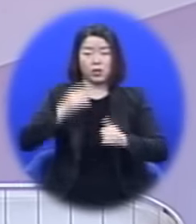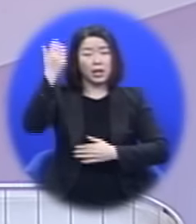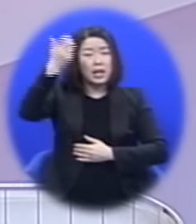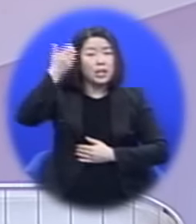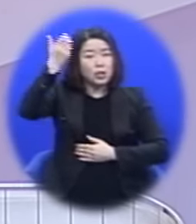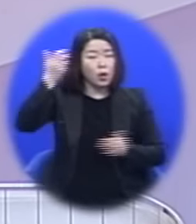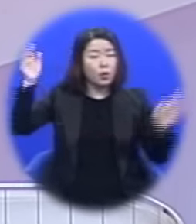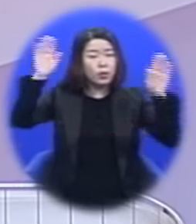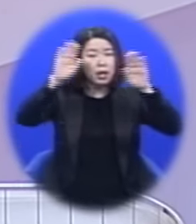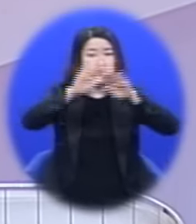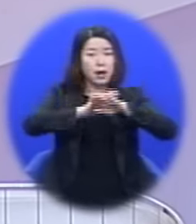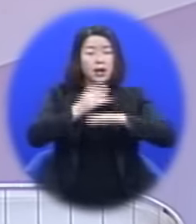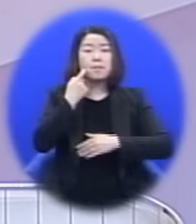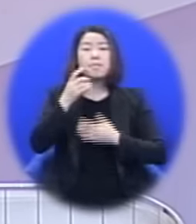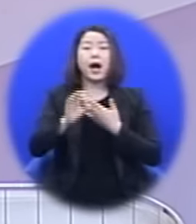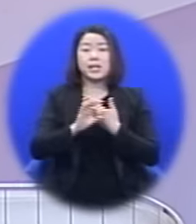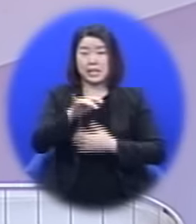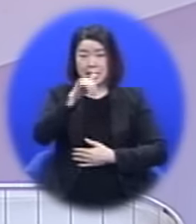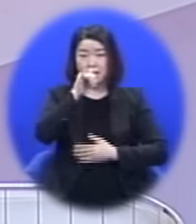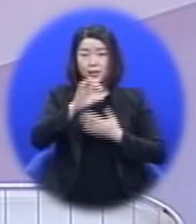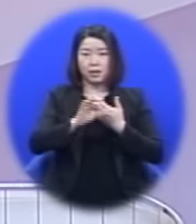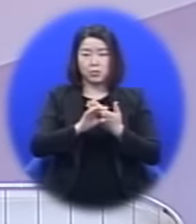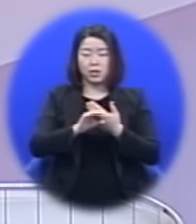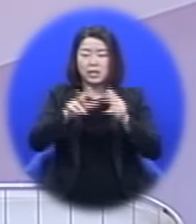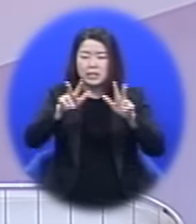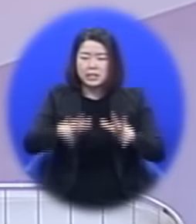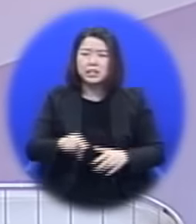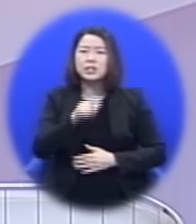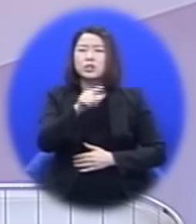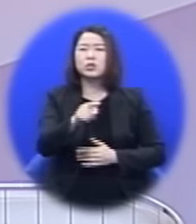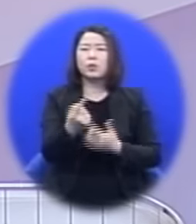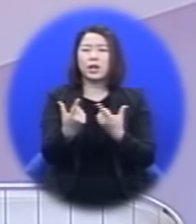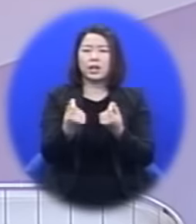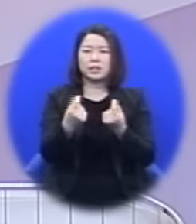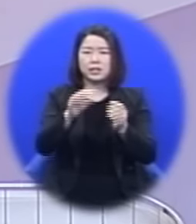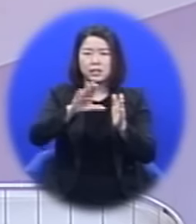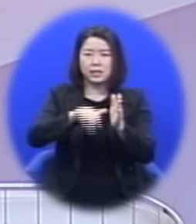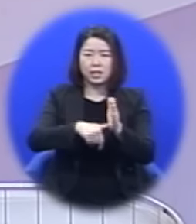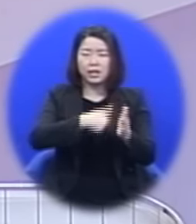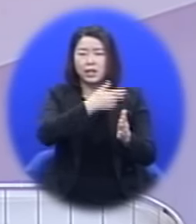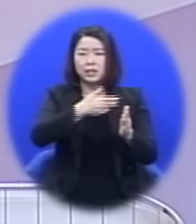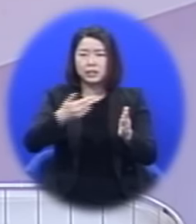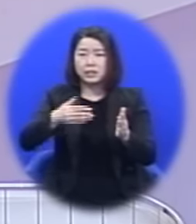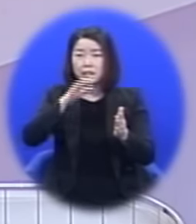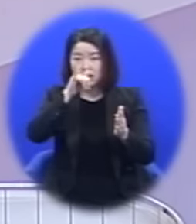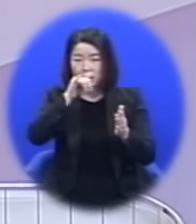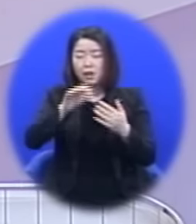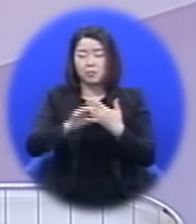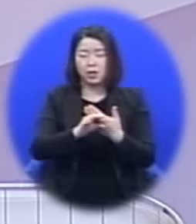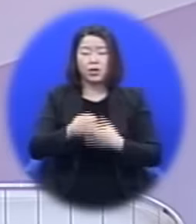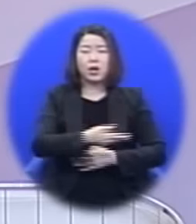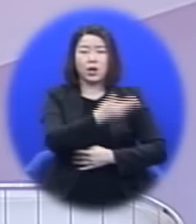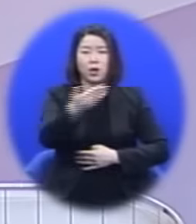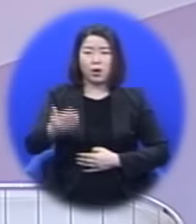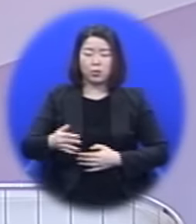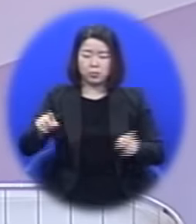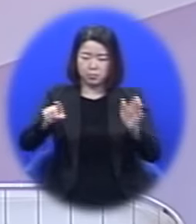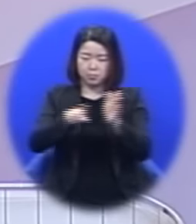밤이 만약에 있다면, 지금 그와 같은 때를 지나고 있다면 여러분